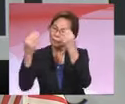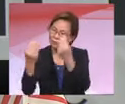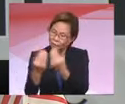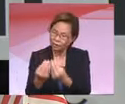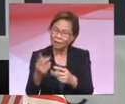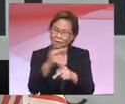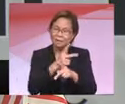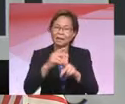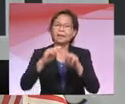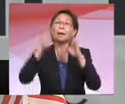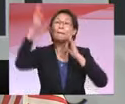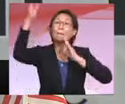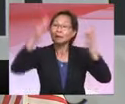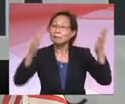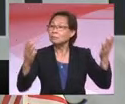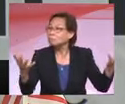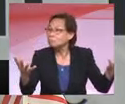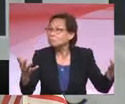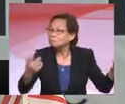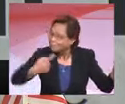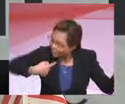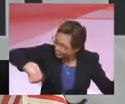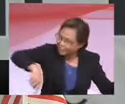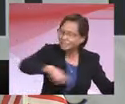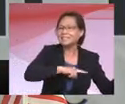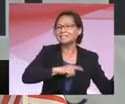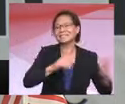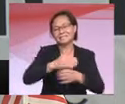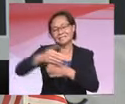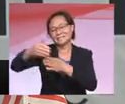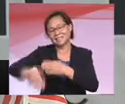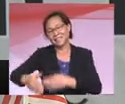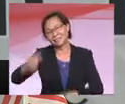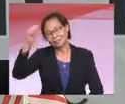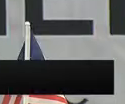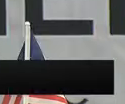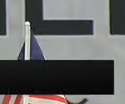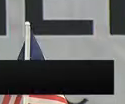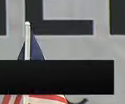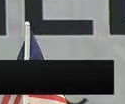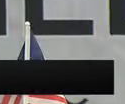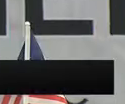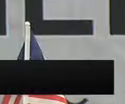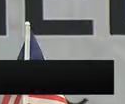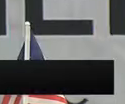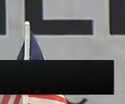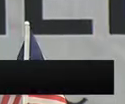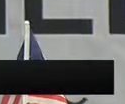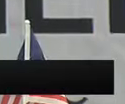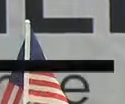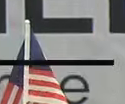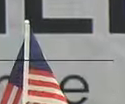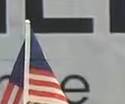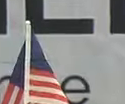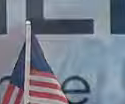negara kita. Kalau bukan kita, siapa lagi? Sekian, wabillahi taufiq wa hidayah. Assalamualaikum warahmatullahi taala wabarakatuh.